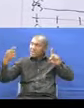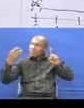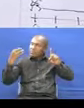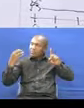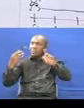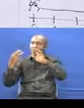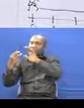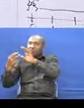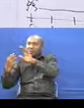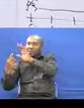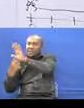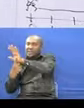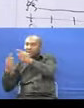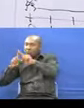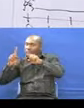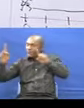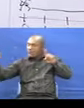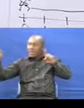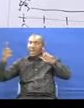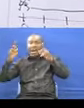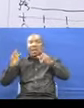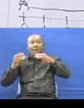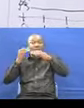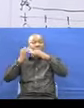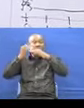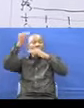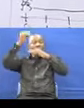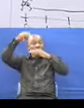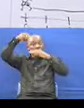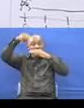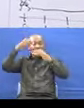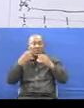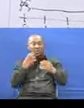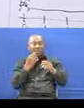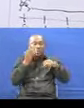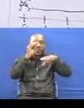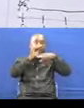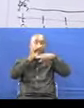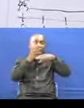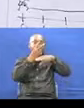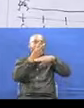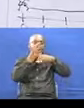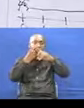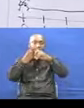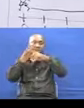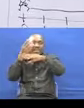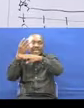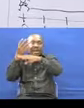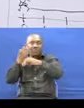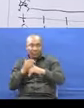ujumlishe tatu. Sawa eh? Sasa mbili ujumlishe tatu sawa sawa na ngapi?